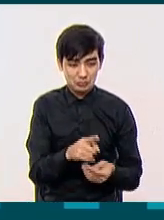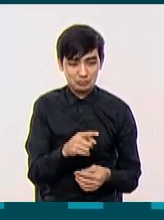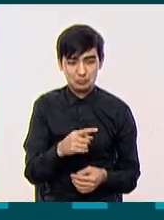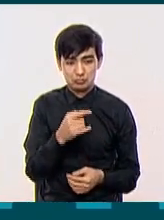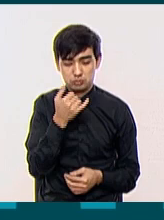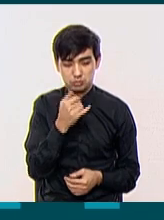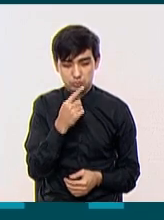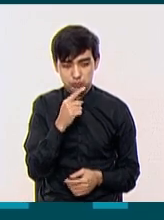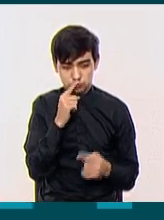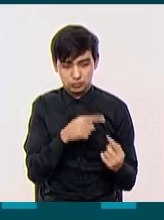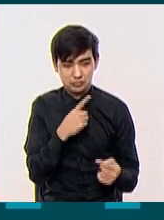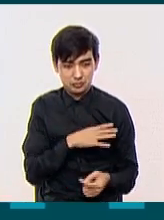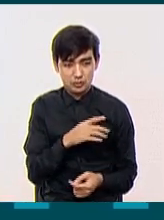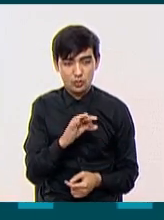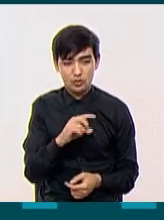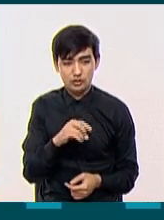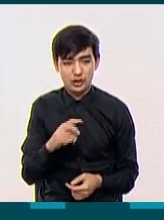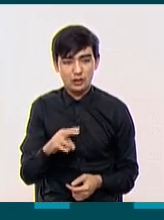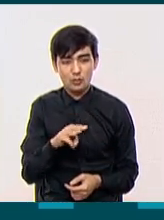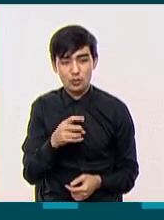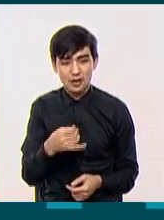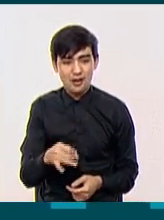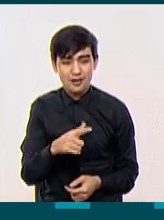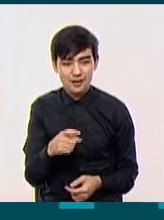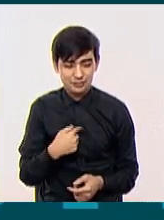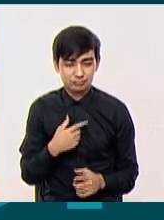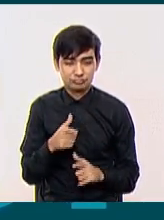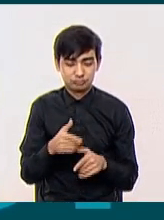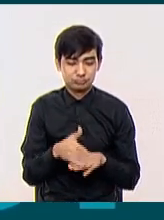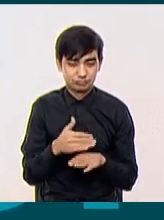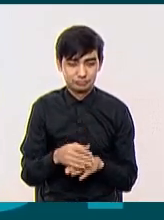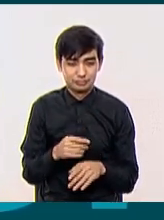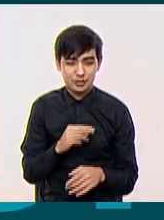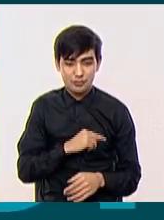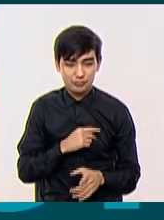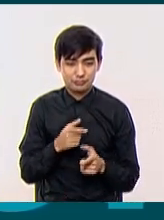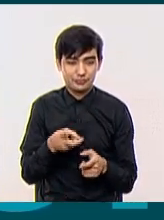топ өзен мұнай газ компаниясына кезекпен жұмысқа орналасу келісімін жоюды талап еткен.